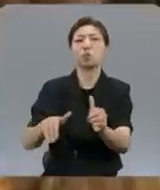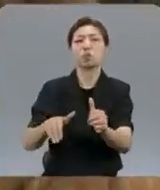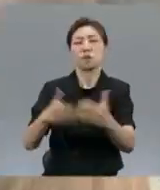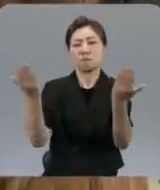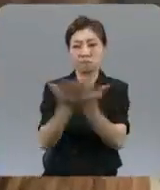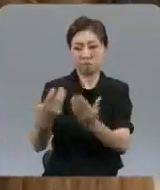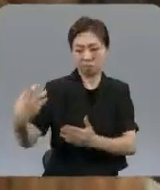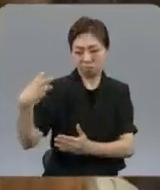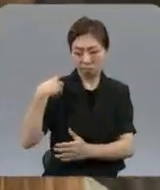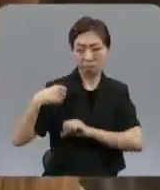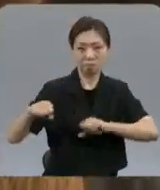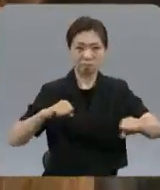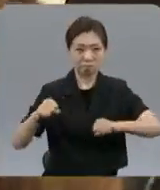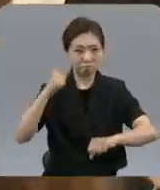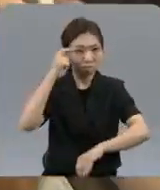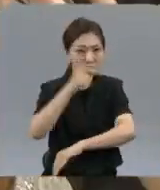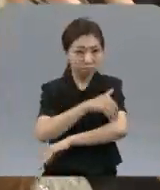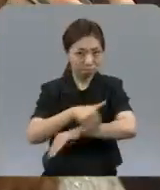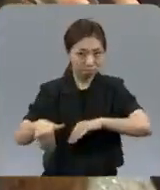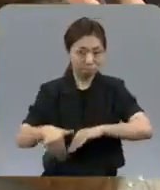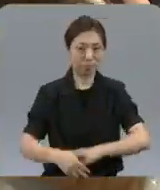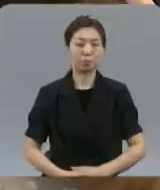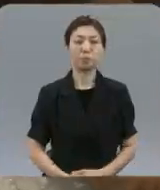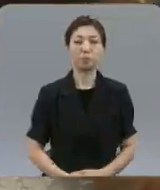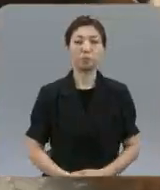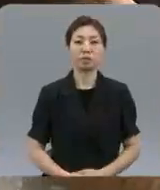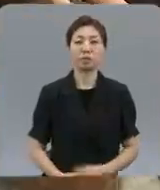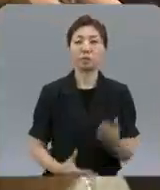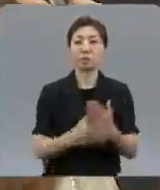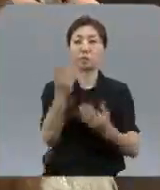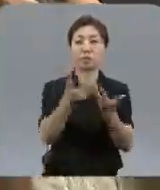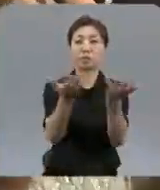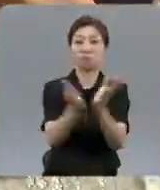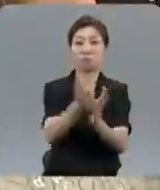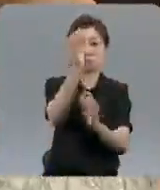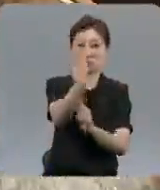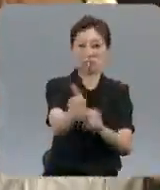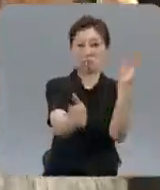снижения напряжённости в регионе и во всём мире